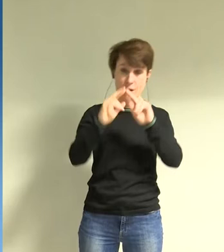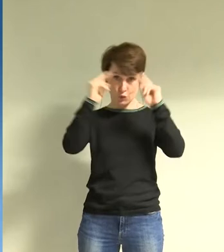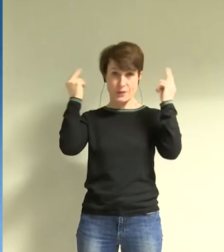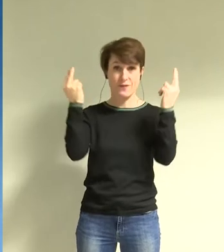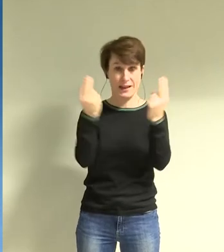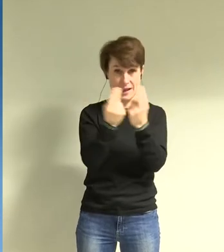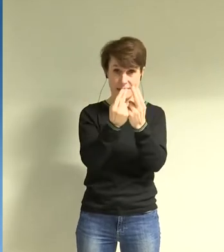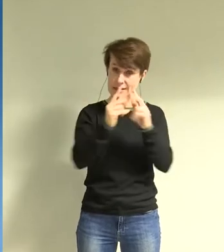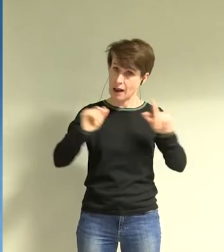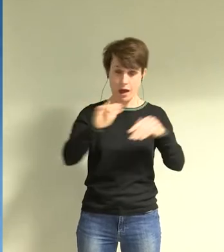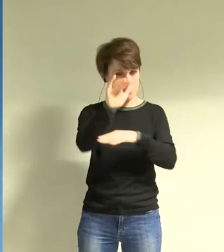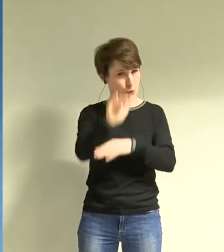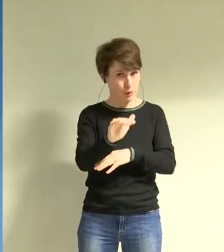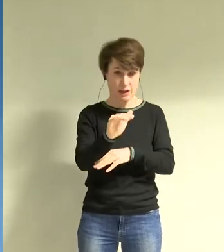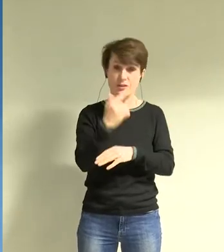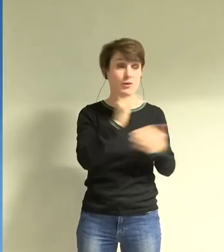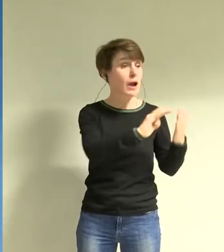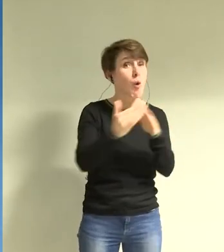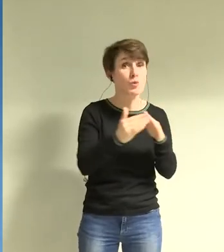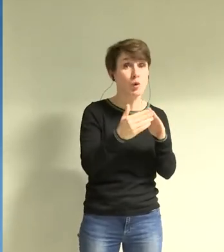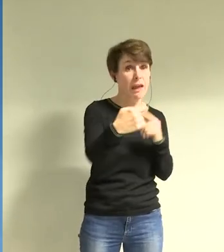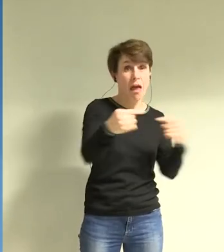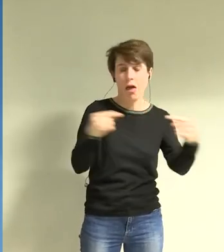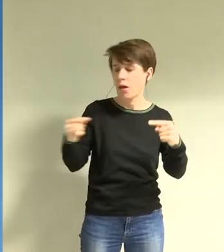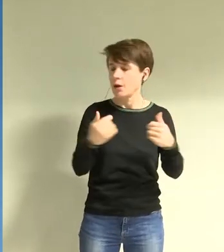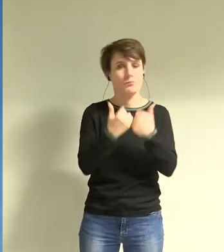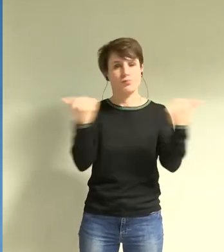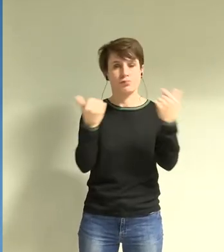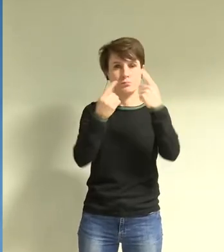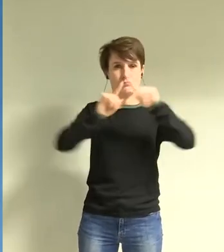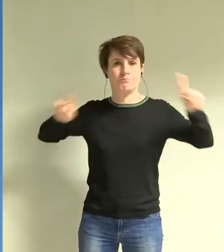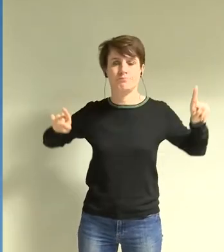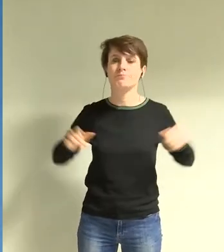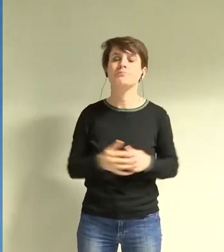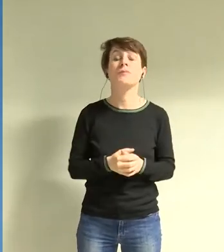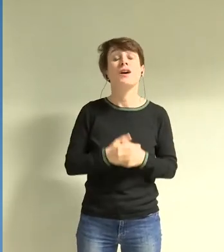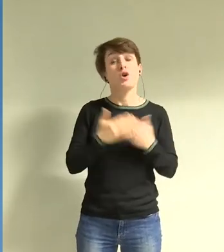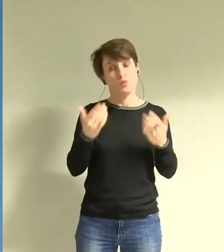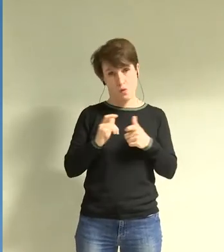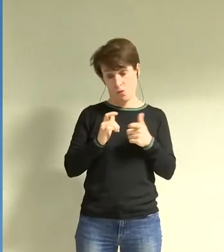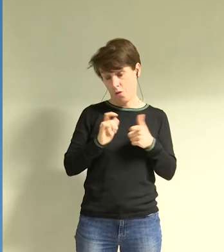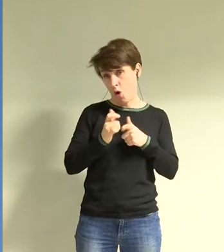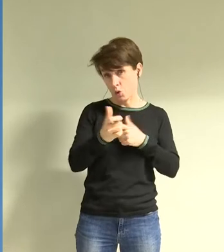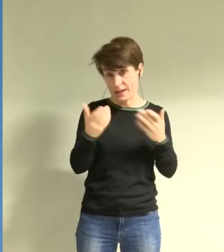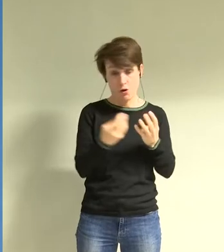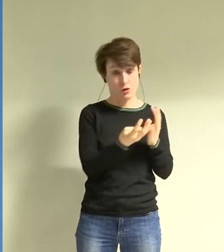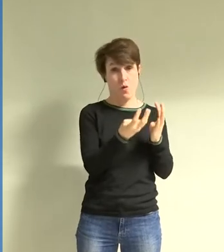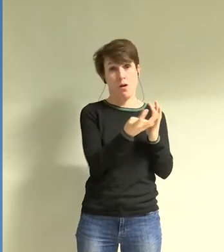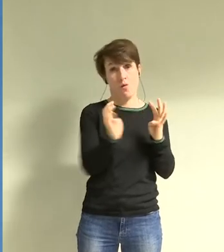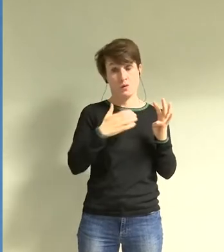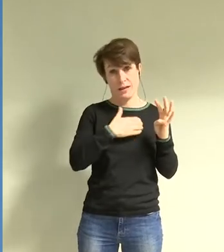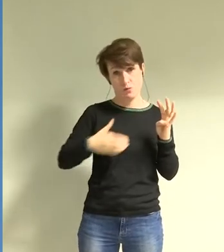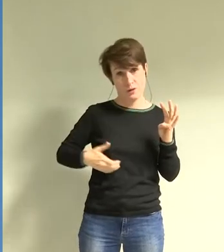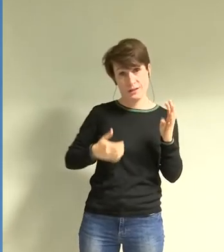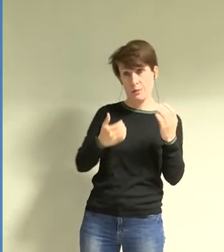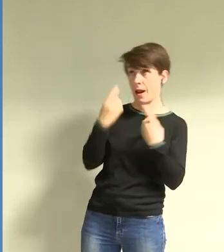communautarisme en conséquence et face à cette problématique le conseil municipal de grenoble demande à l'assemblée